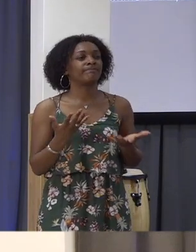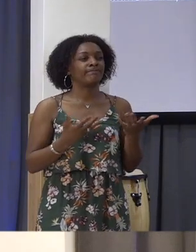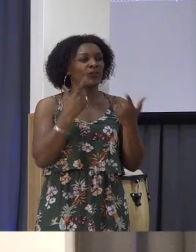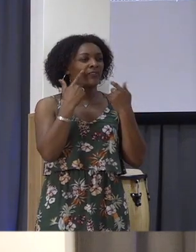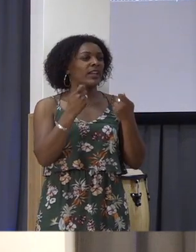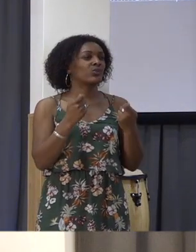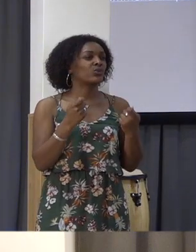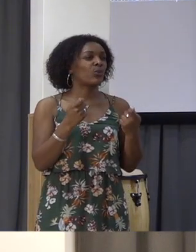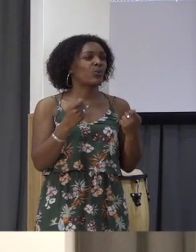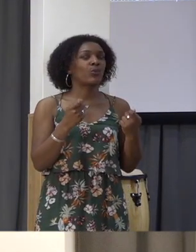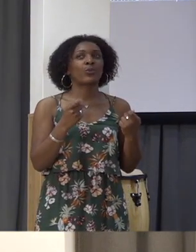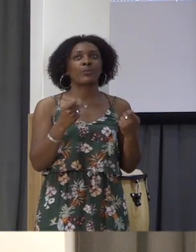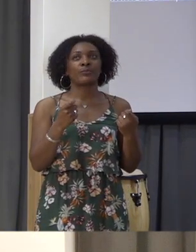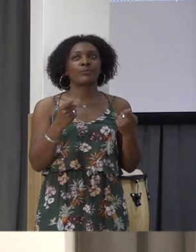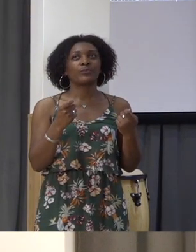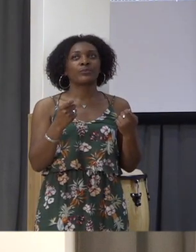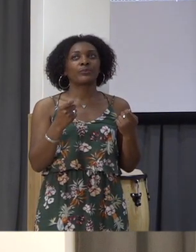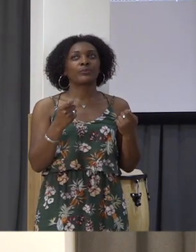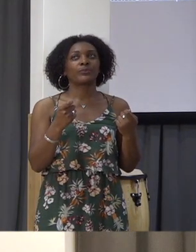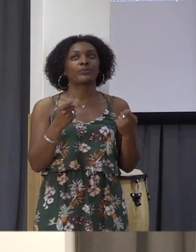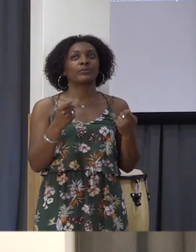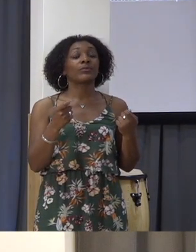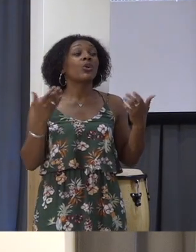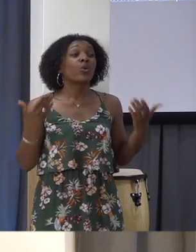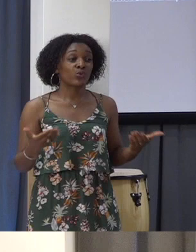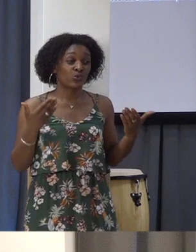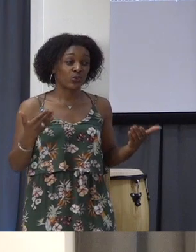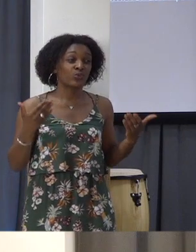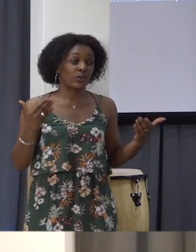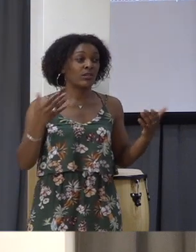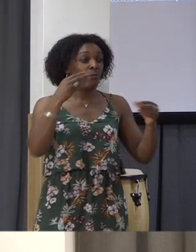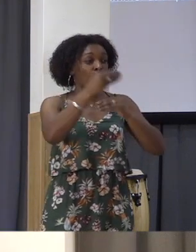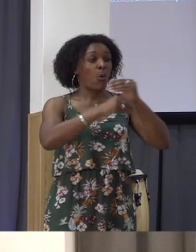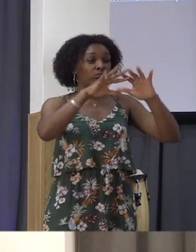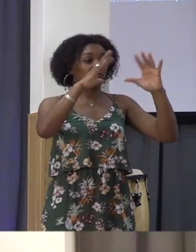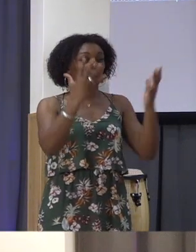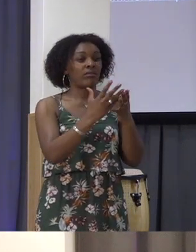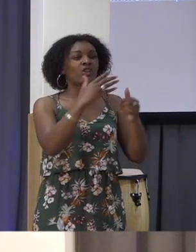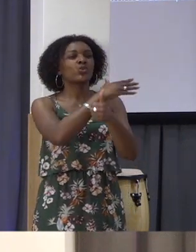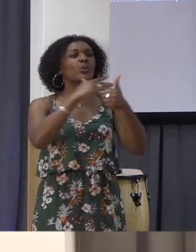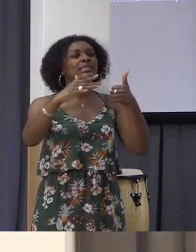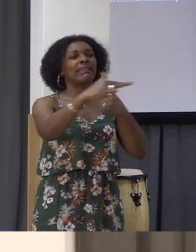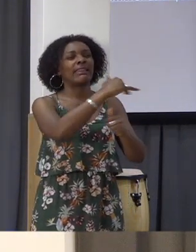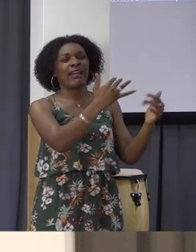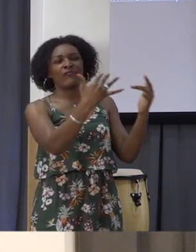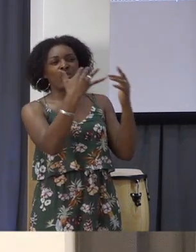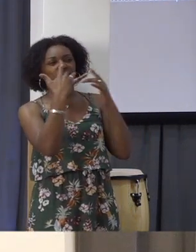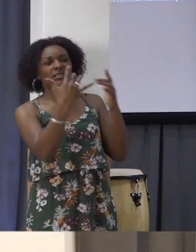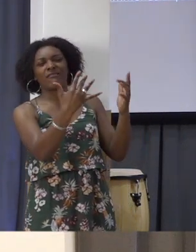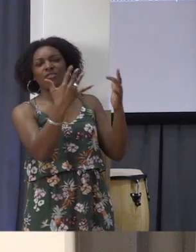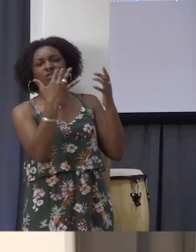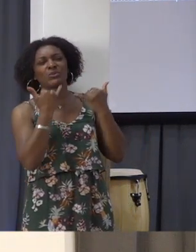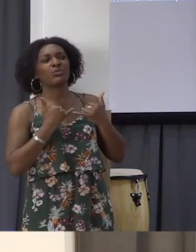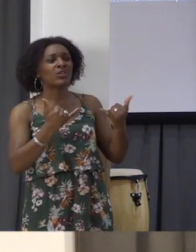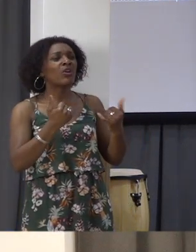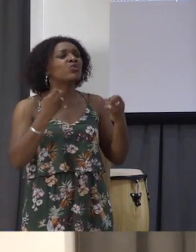Nous vivons dans un monde qui nous influence forcément. Et aujourd'hui, les